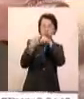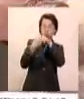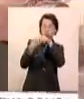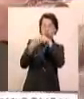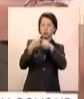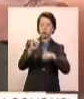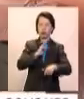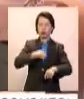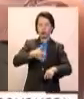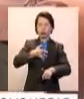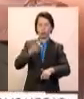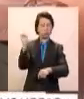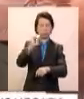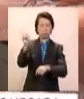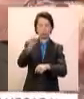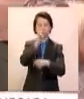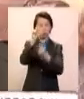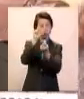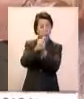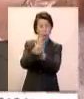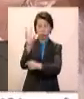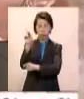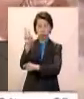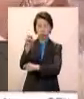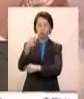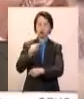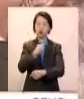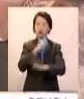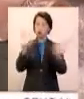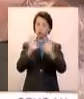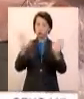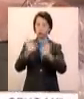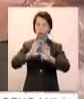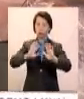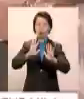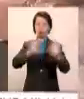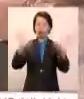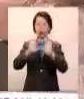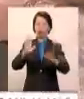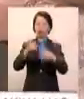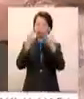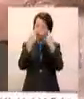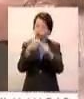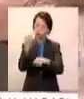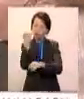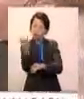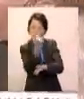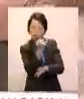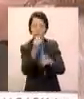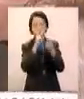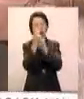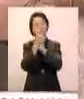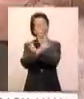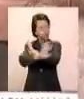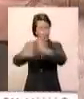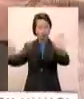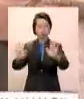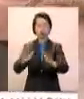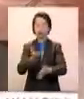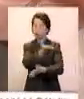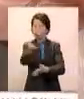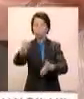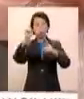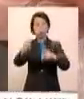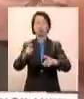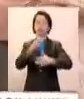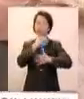tu amat tidak tepat sama sekali. Kita jangan cuba memburukkan keadaan lah. Saya amat berharap orang ramai bersabar dan kita